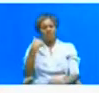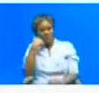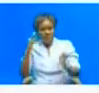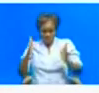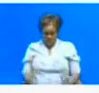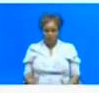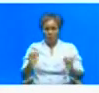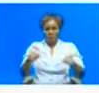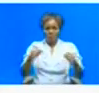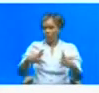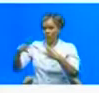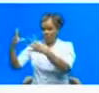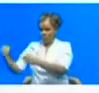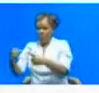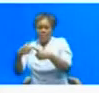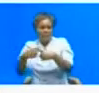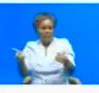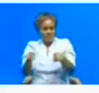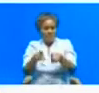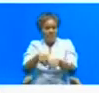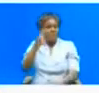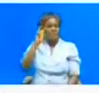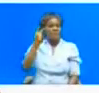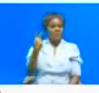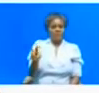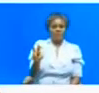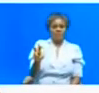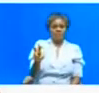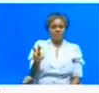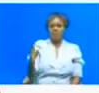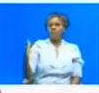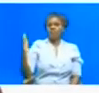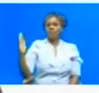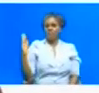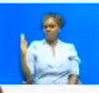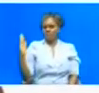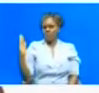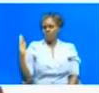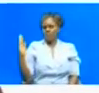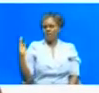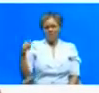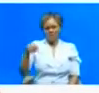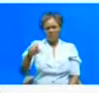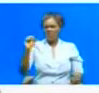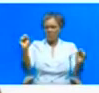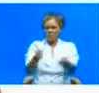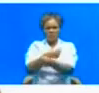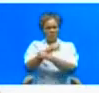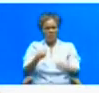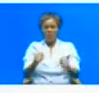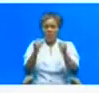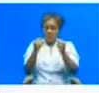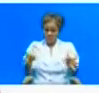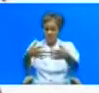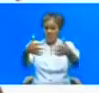anaweza torokea kule nyuma, lakini hata ukiangalia mwenye analinda pia hana uwezo, kwa vile ingelikuwa